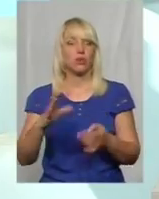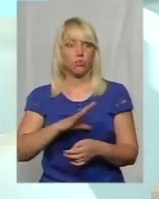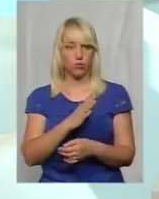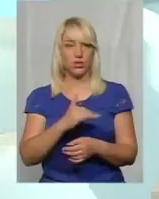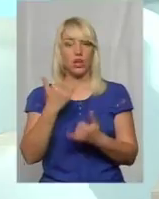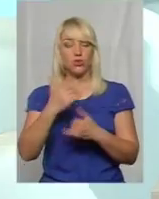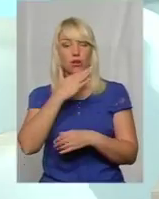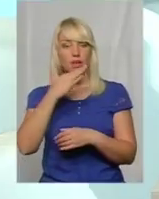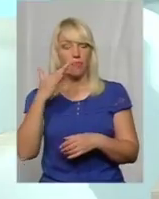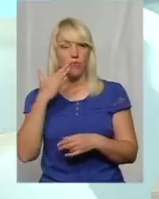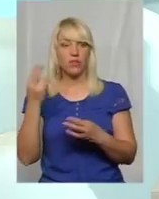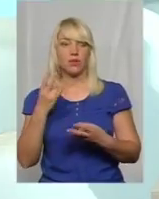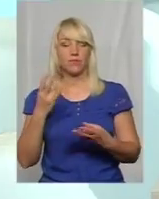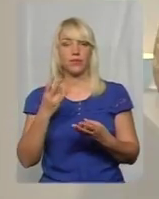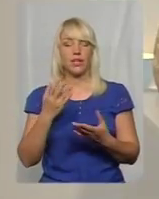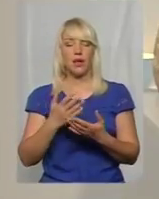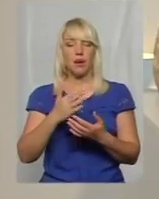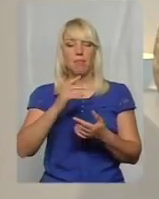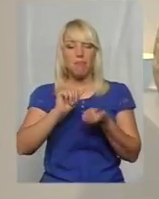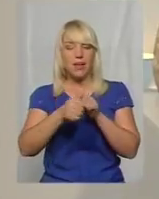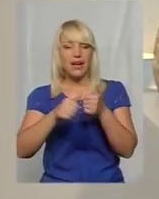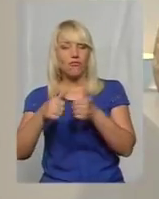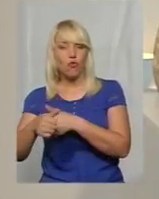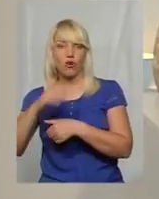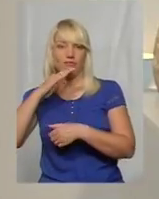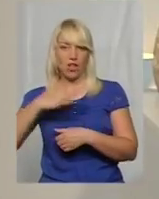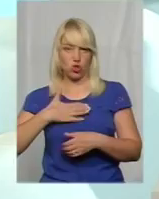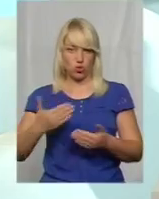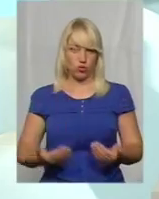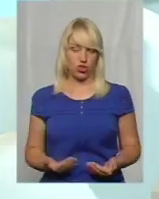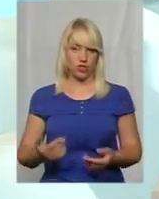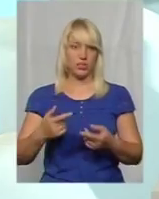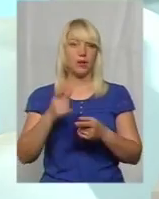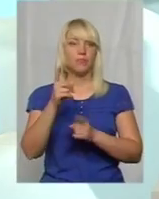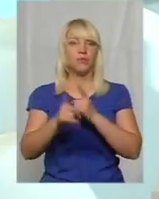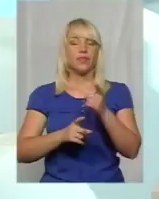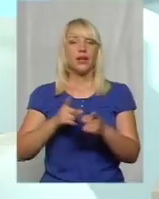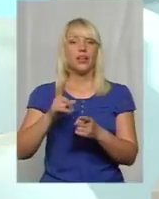багато позитивних перетворень в нашому житті. Да? Є дуже багато,